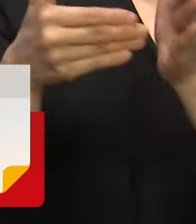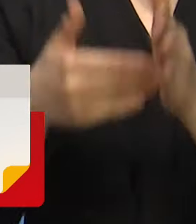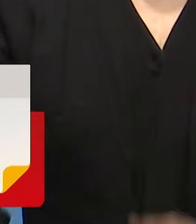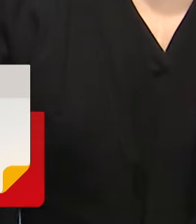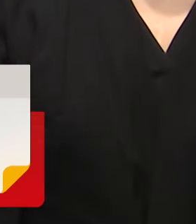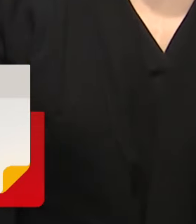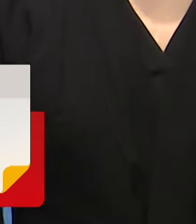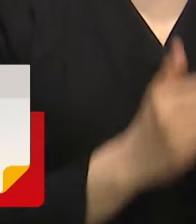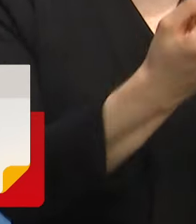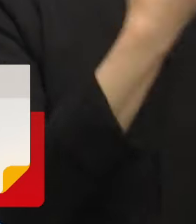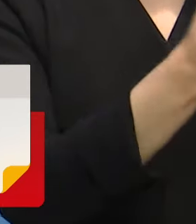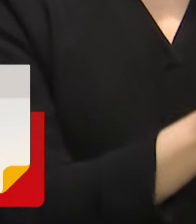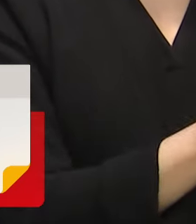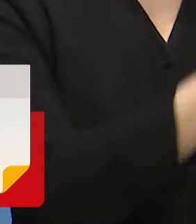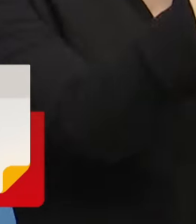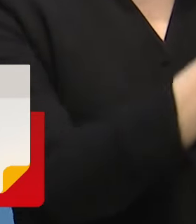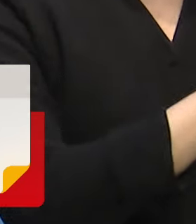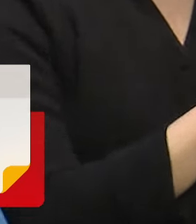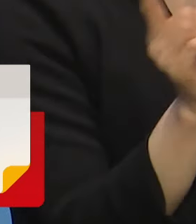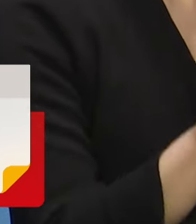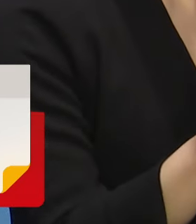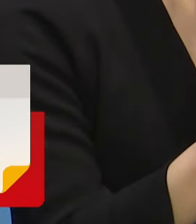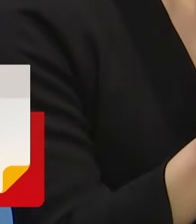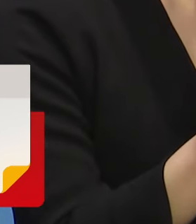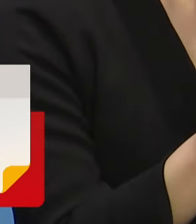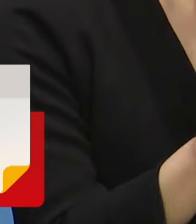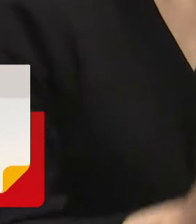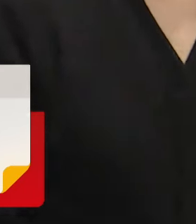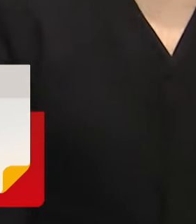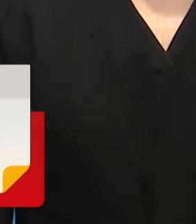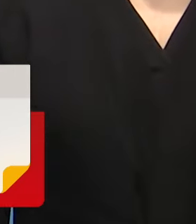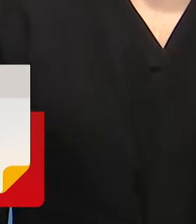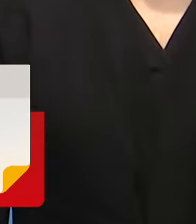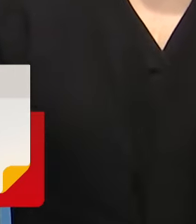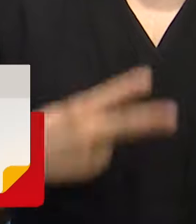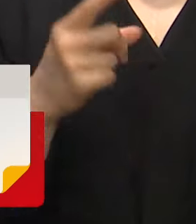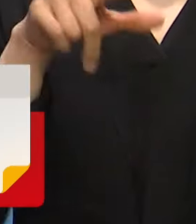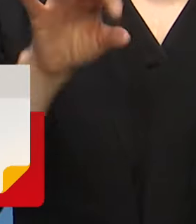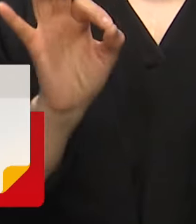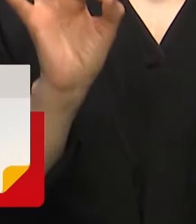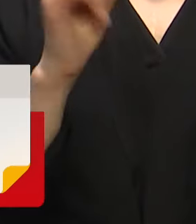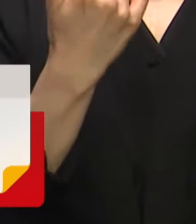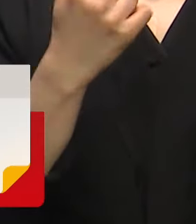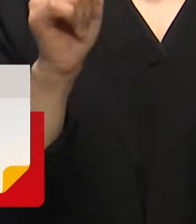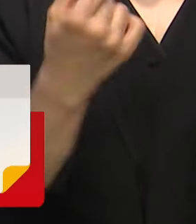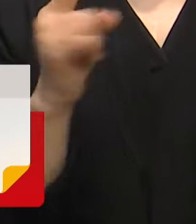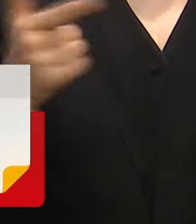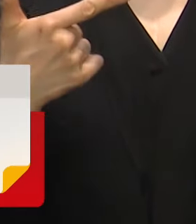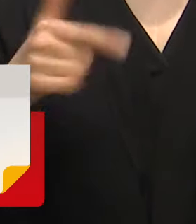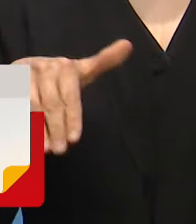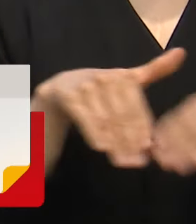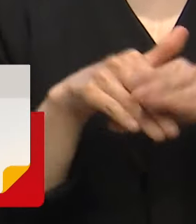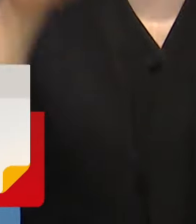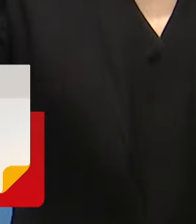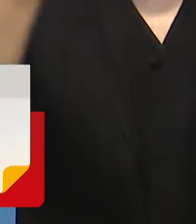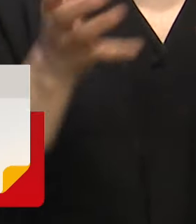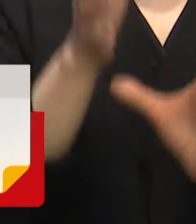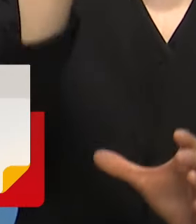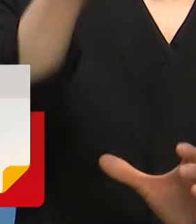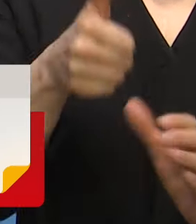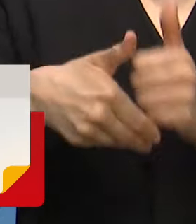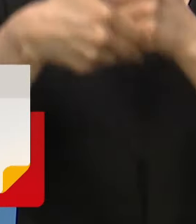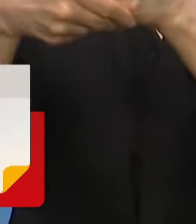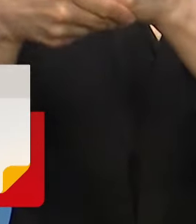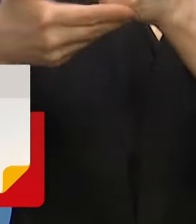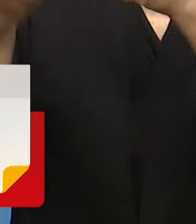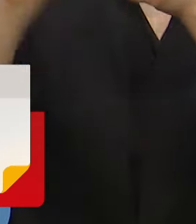때문에 인도가 최초로 초청한 것은 김정숙 여사가 아니라 도종환 문체부 장관이었다는 것은 전혀 사실과